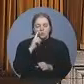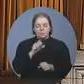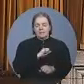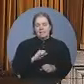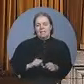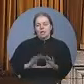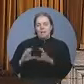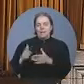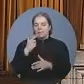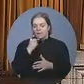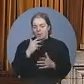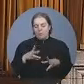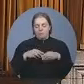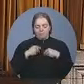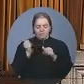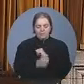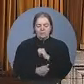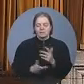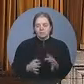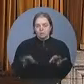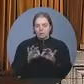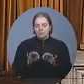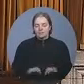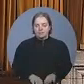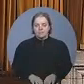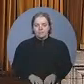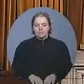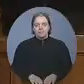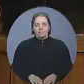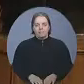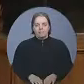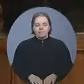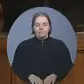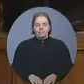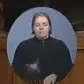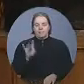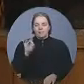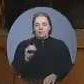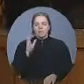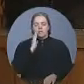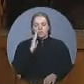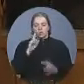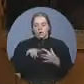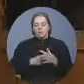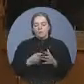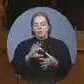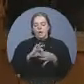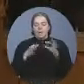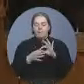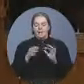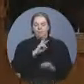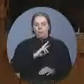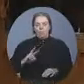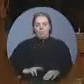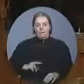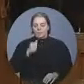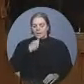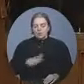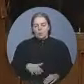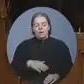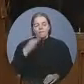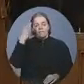l'honorable député de Gatineau. À 80 jours du début des Jeux olympiques de Vancouver, le